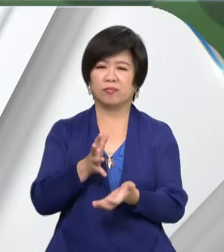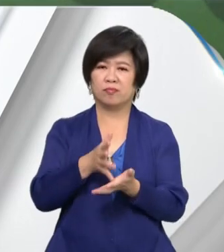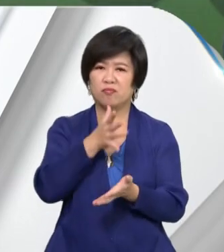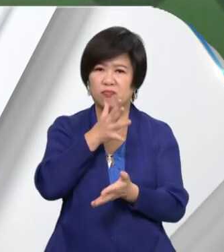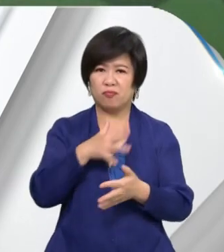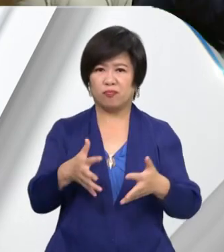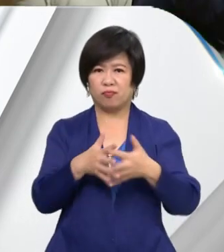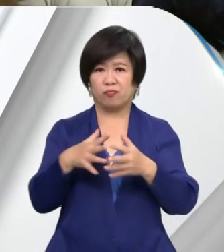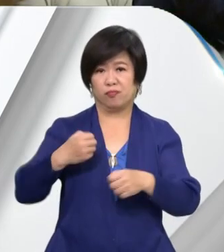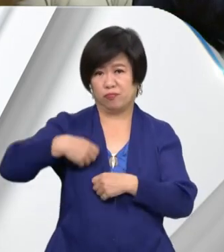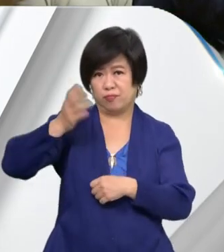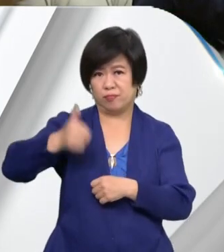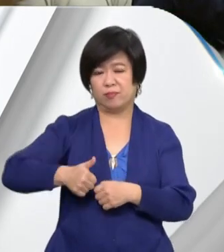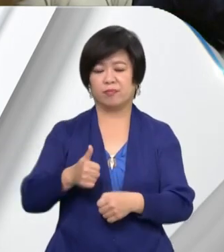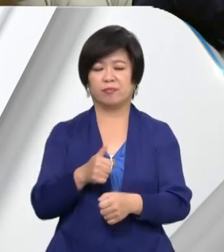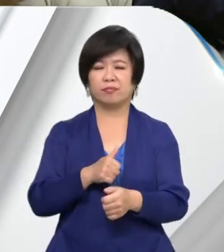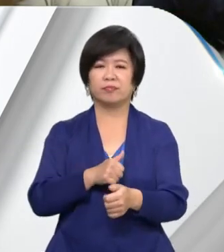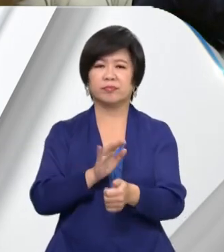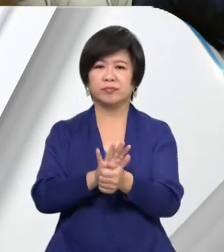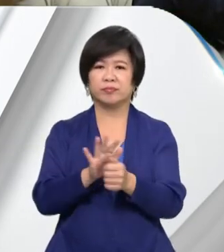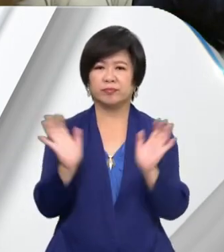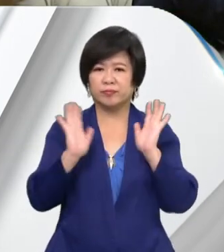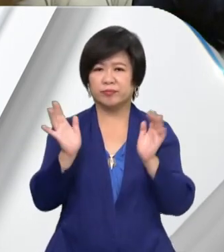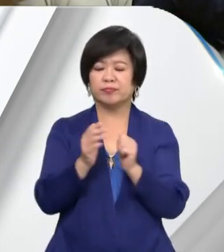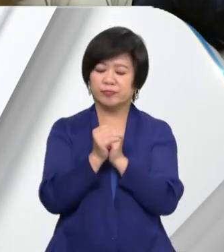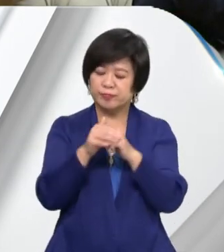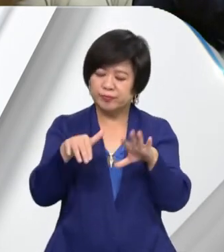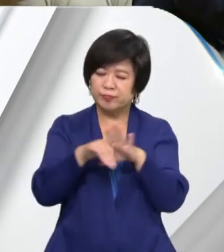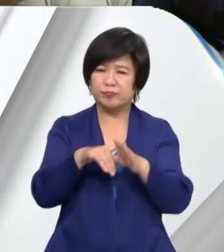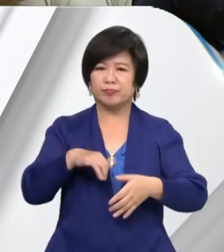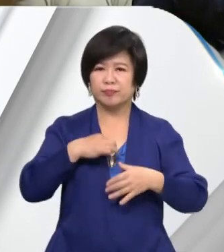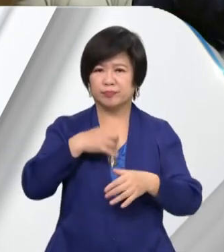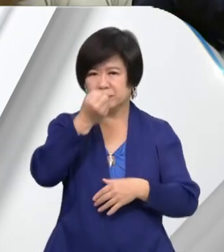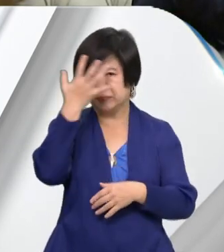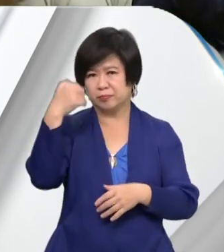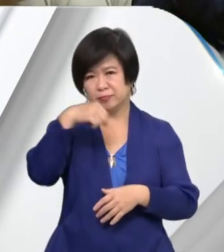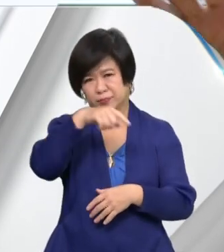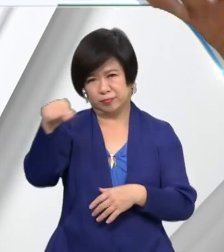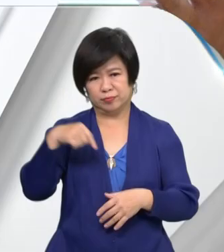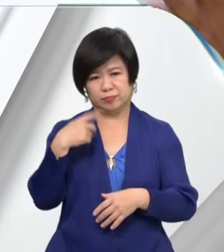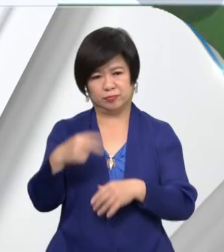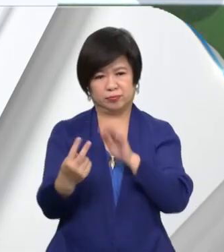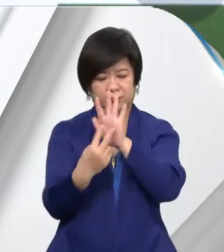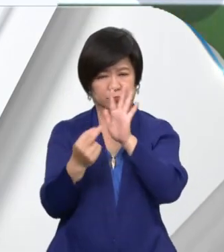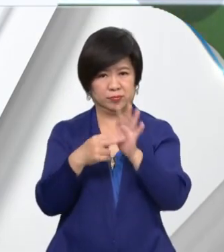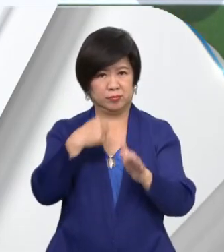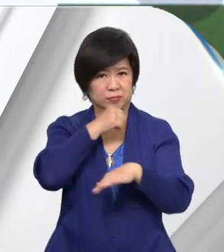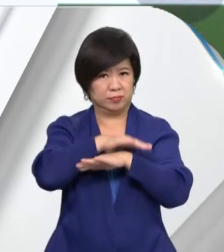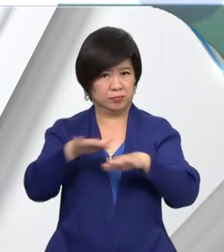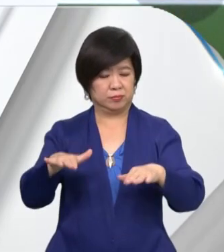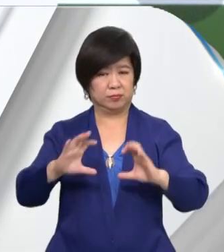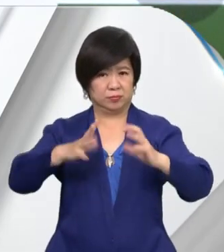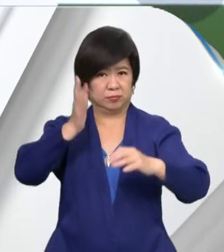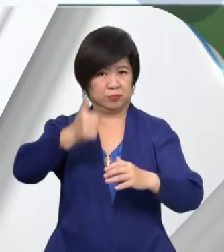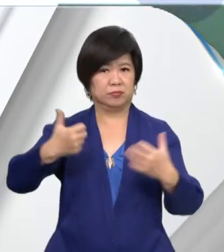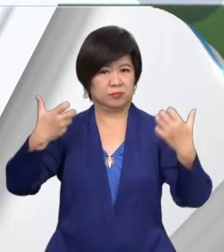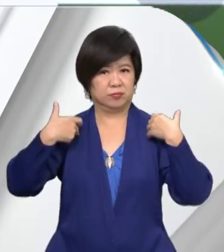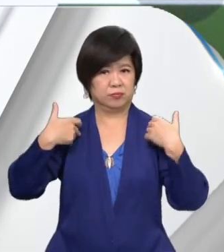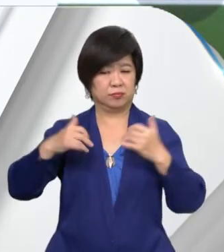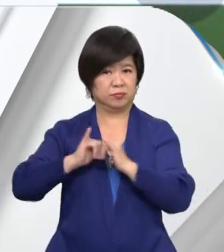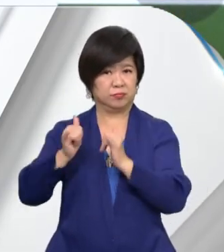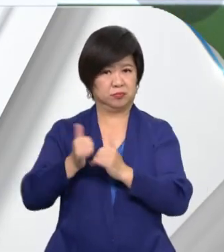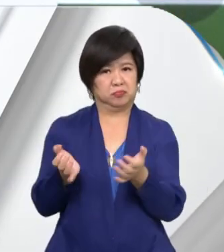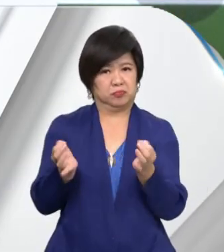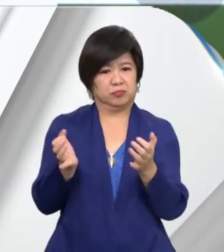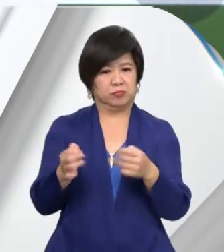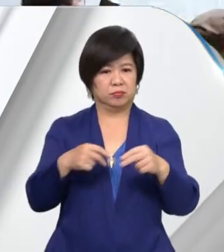位置启动文，表态对后生世代嘅受理，美国一摆强调，台湾安全系总统嘅责任，人民有钱系